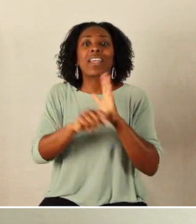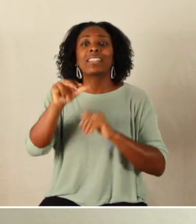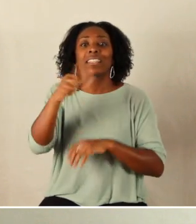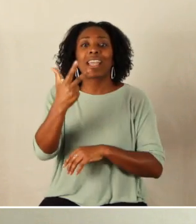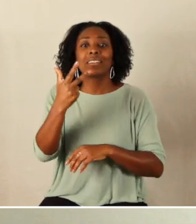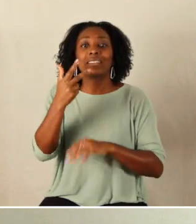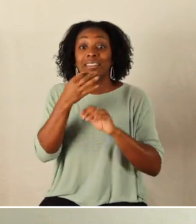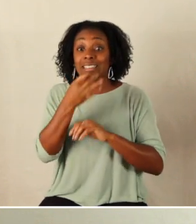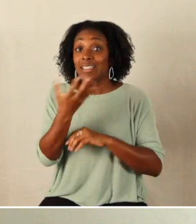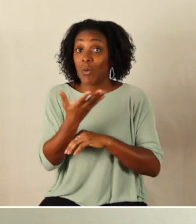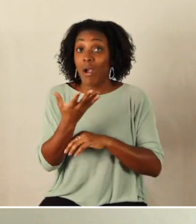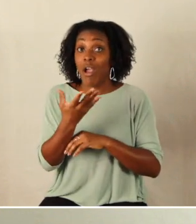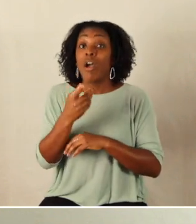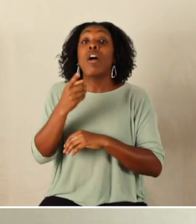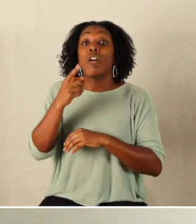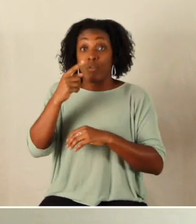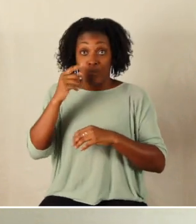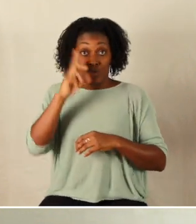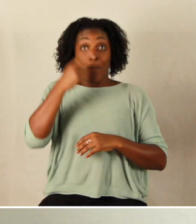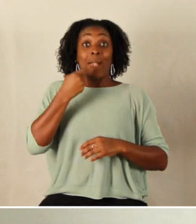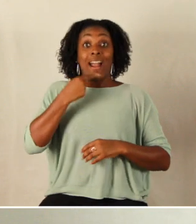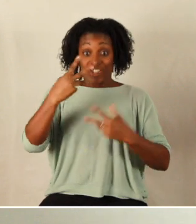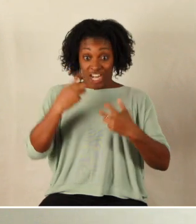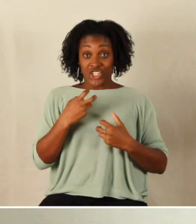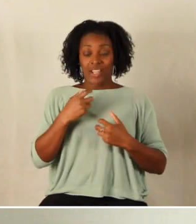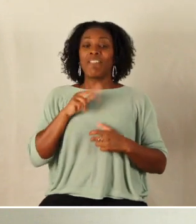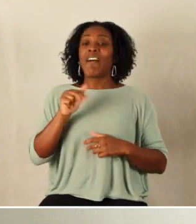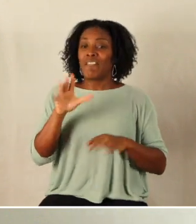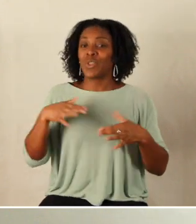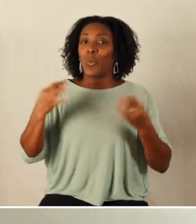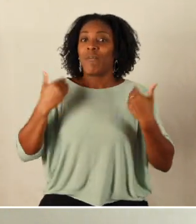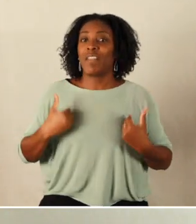trouverez, si vous me cherchez de tout votre cœur. »